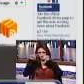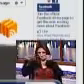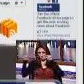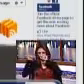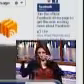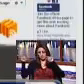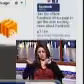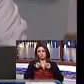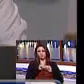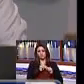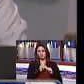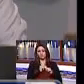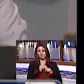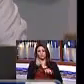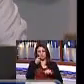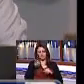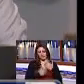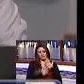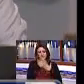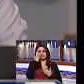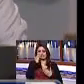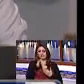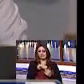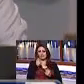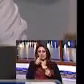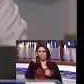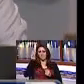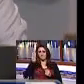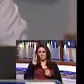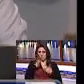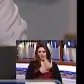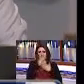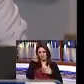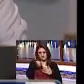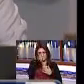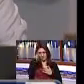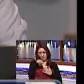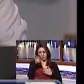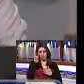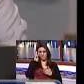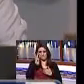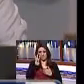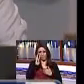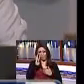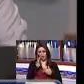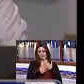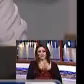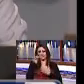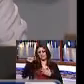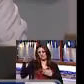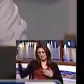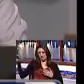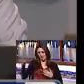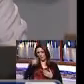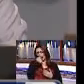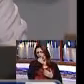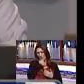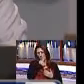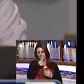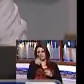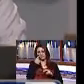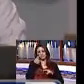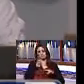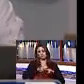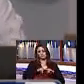جابونا شيء مفيد عملنا موقع جديد لموقع المحور وموقع جديد لعمرو الليسي وموقع ايميل